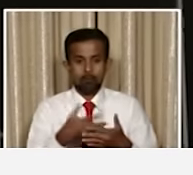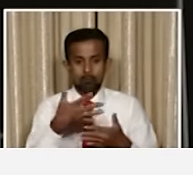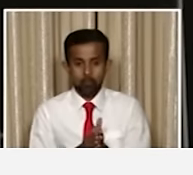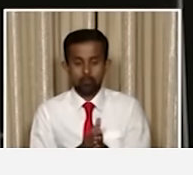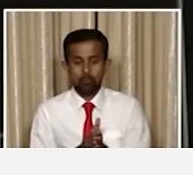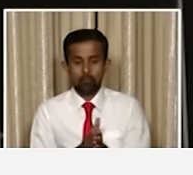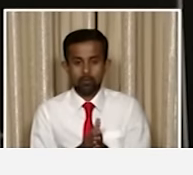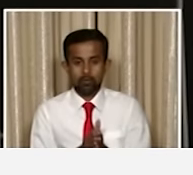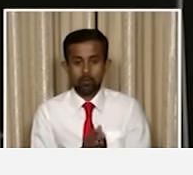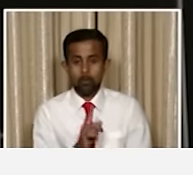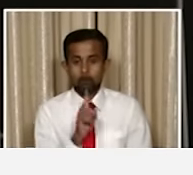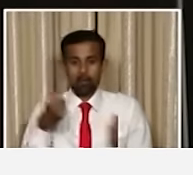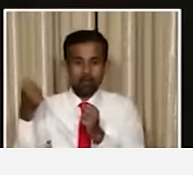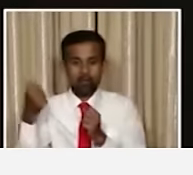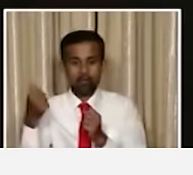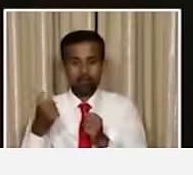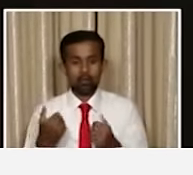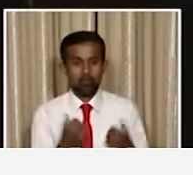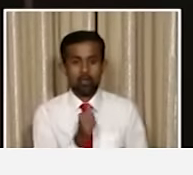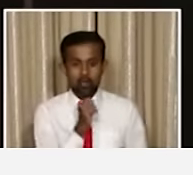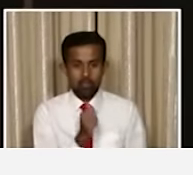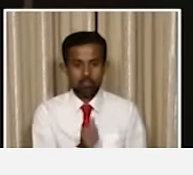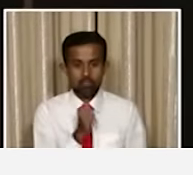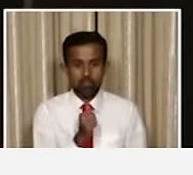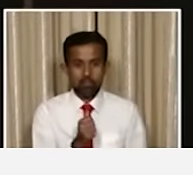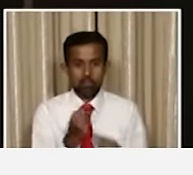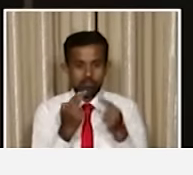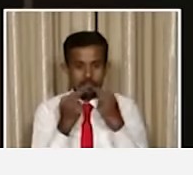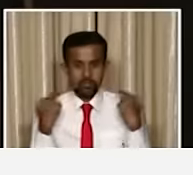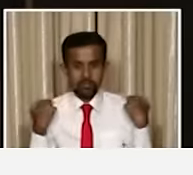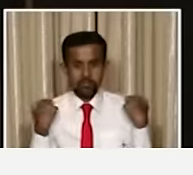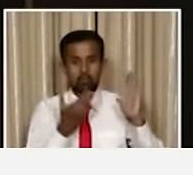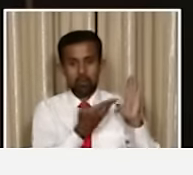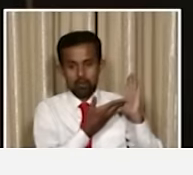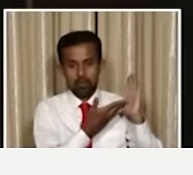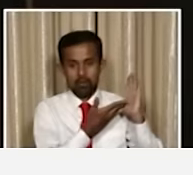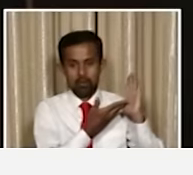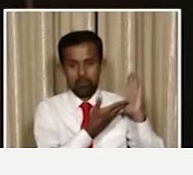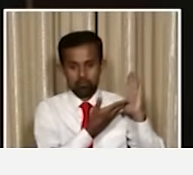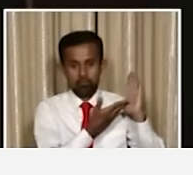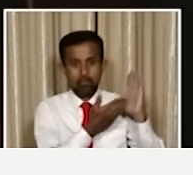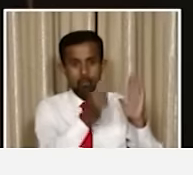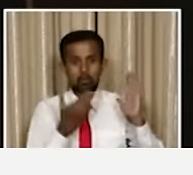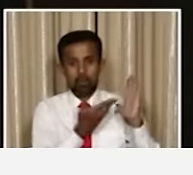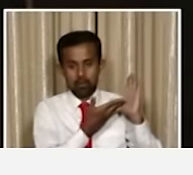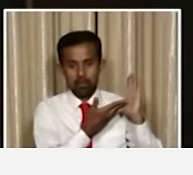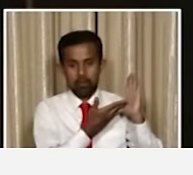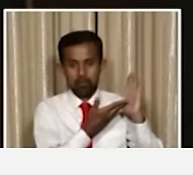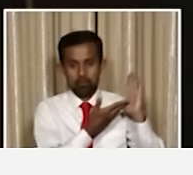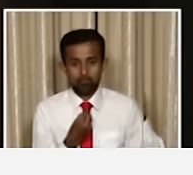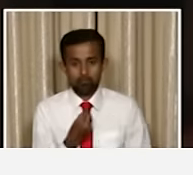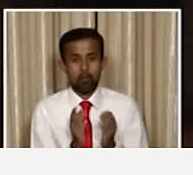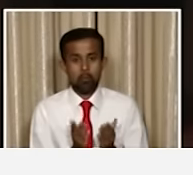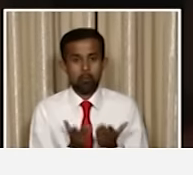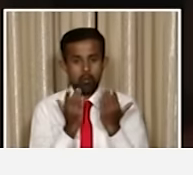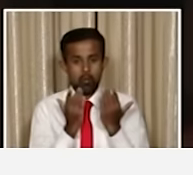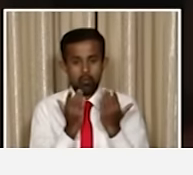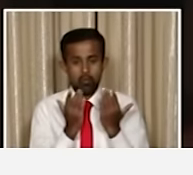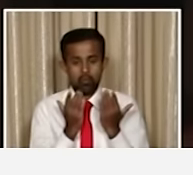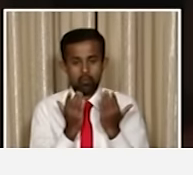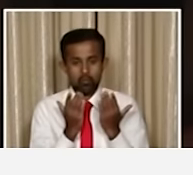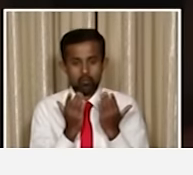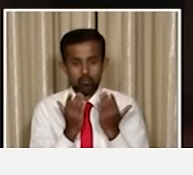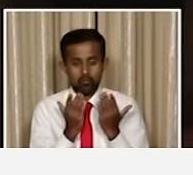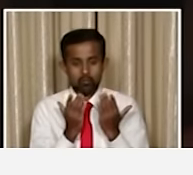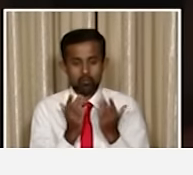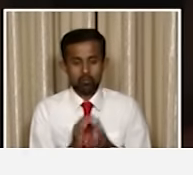අත්හිටුවීමට නිර්දේශ ක්‍රිකට් දූෂණ අදත් සජිත් හෙලි කරයි හොමෙන් හොරගමේ පින්තූර මිනිත්තු